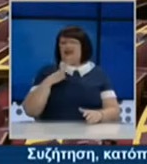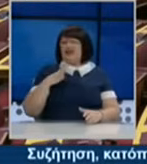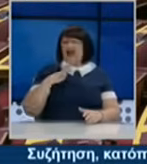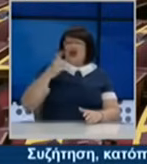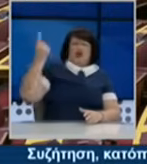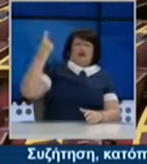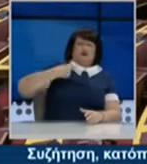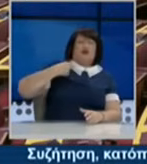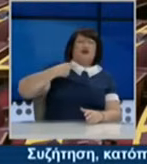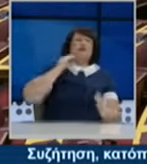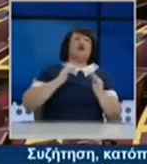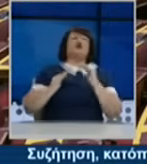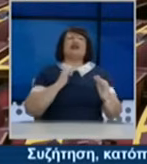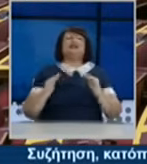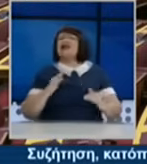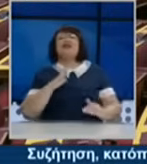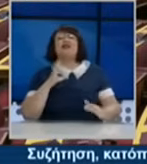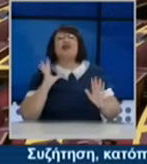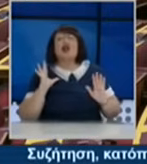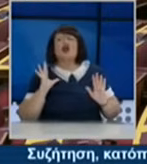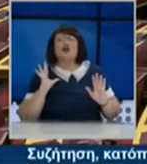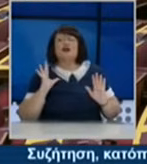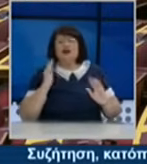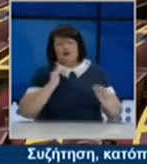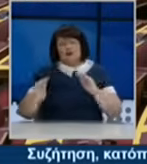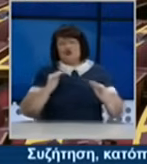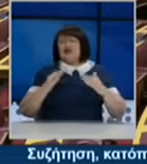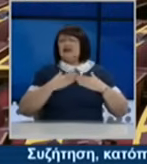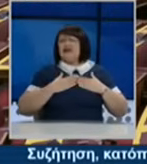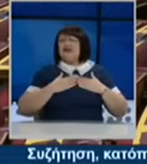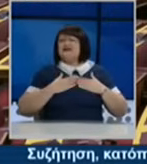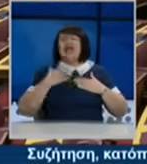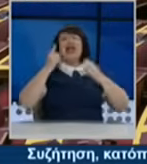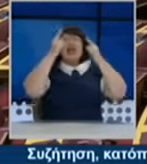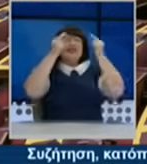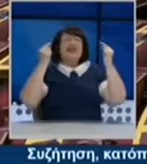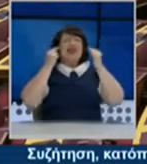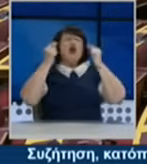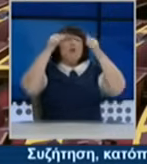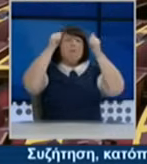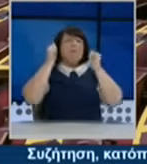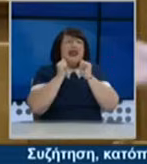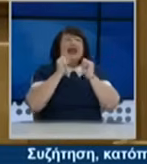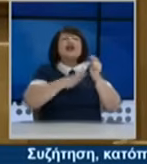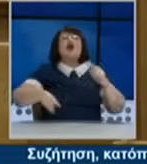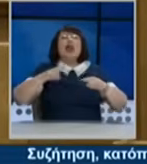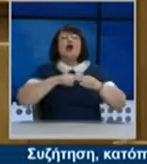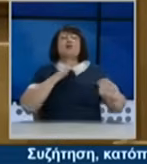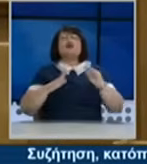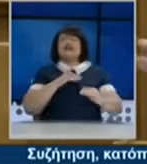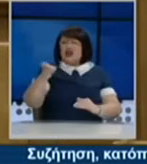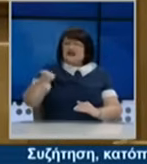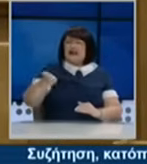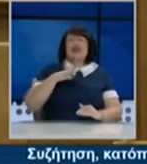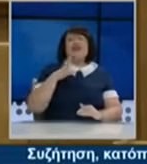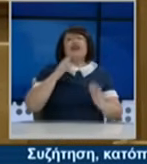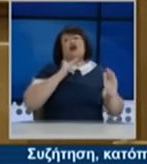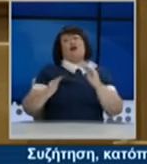ούτε προστάτες. Τι να κάνουμε τώρα? Δεν θέλω προστάτη. Έχω προστάτη το Θεό, την Παναγία και τον ελληνικό λαό. Όχι εσάς. Δεν σας